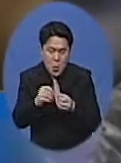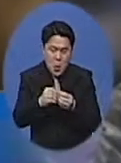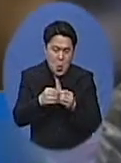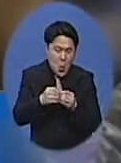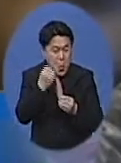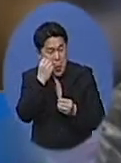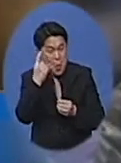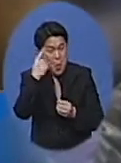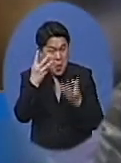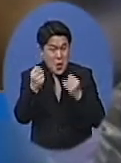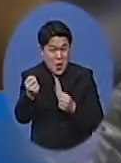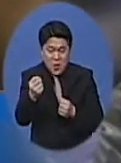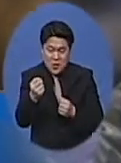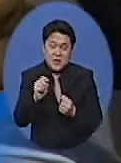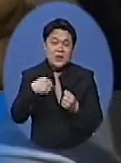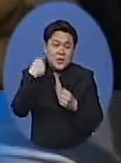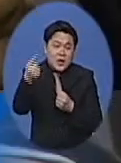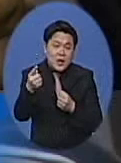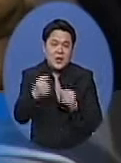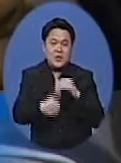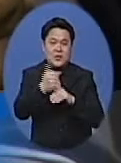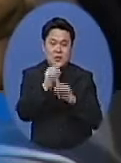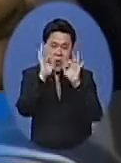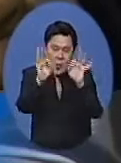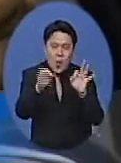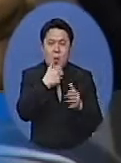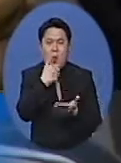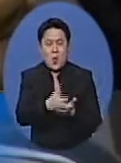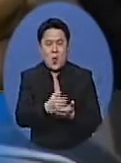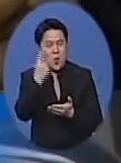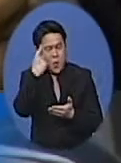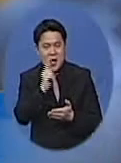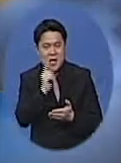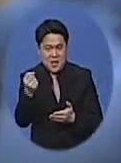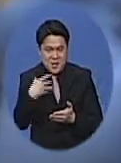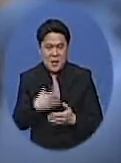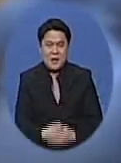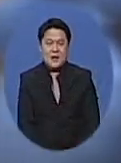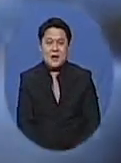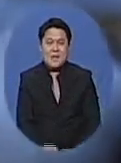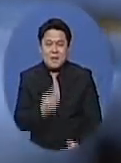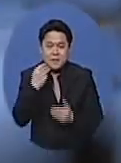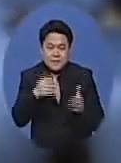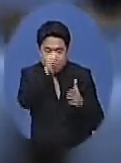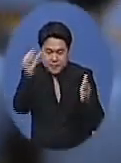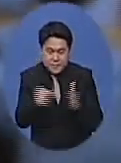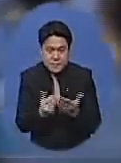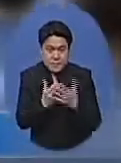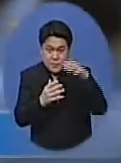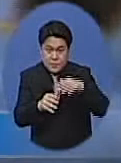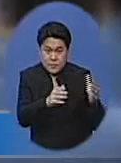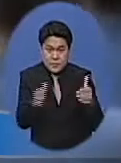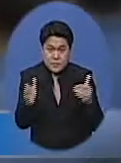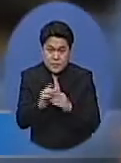정말 엉뚱한 생각을 통해서 이렇게 성공하신 것들 보고 감명 깊었다라고. 경기도 평생진흥원이 마련한